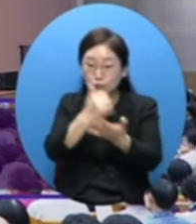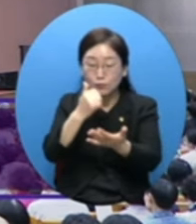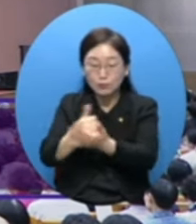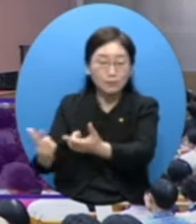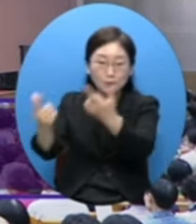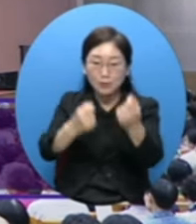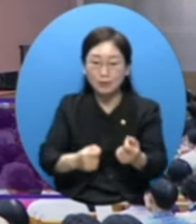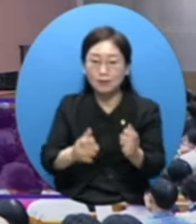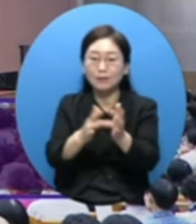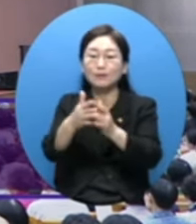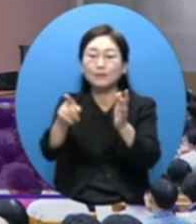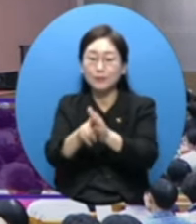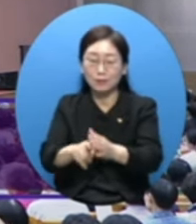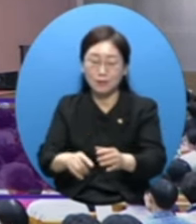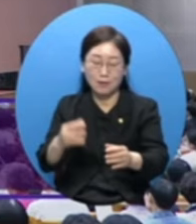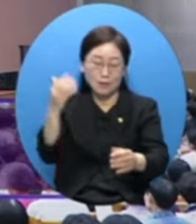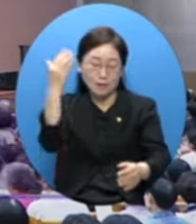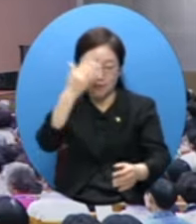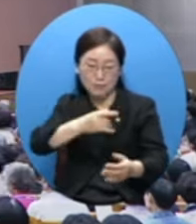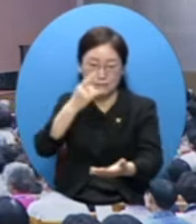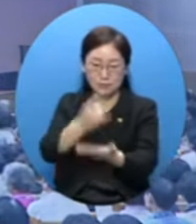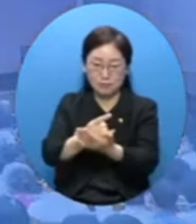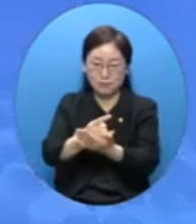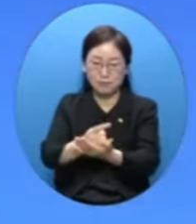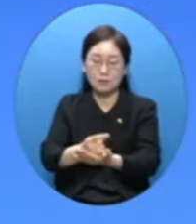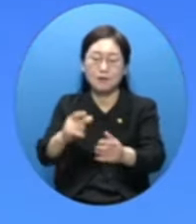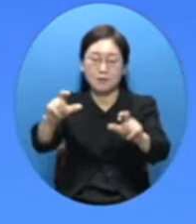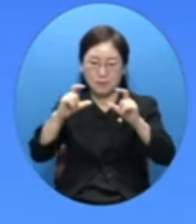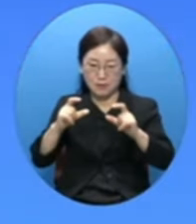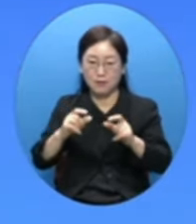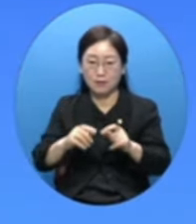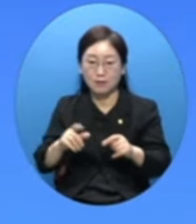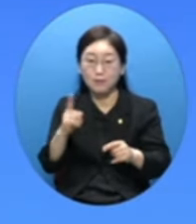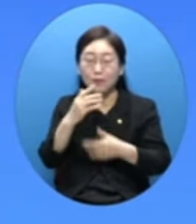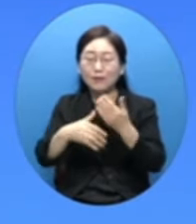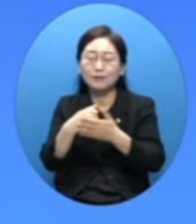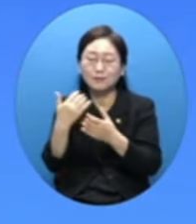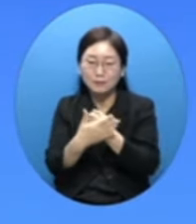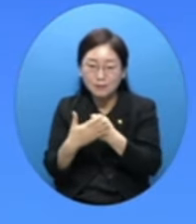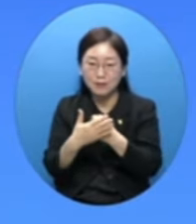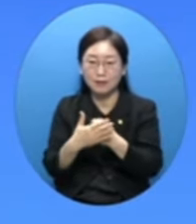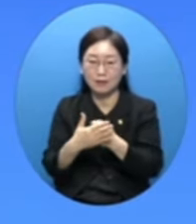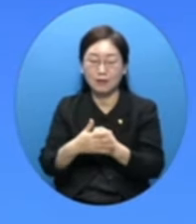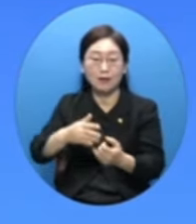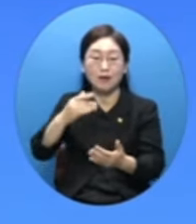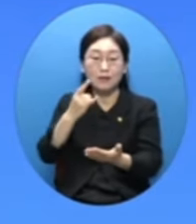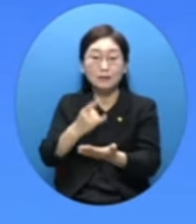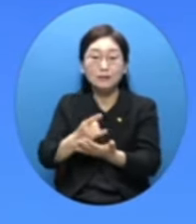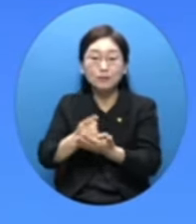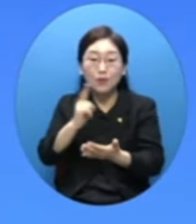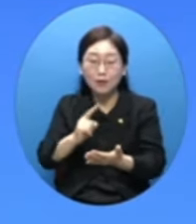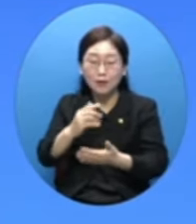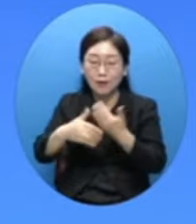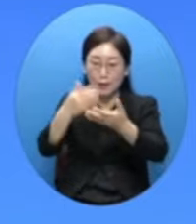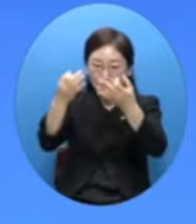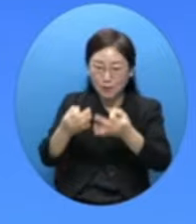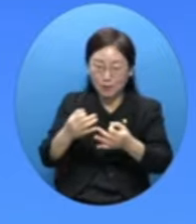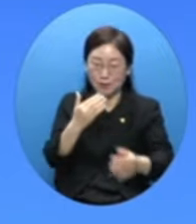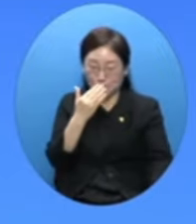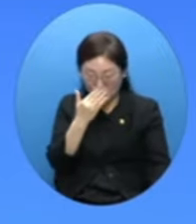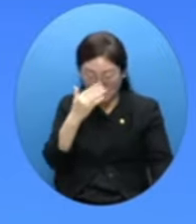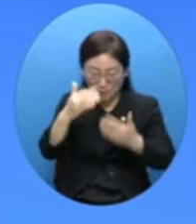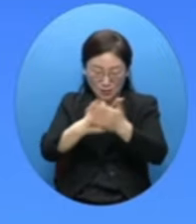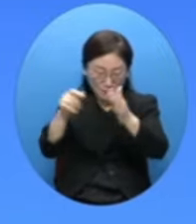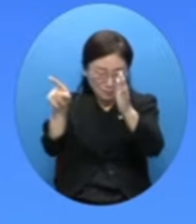예수를 믿음으로 의다을 받게 된 것입니다이 하나님의 은혜입니다 의로움은 하나님 앞에서 겸손이 하나님께 대한 전적인